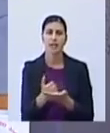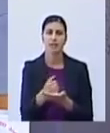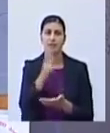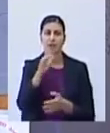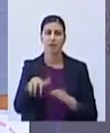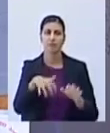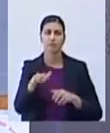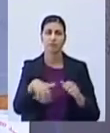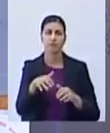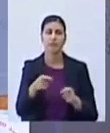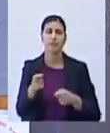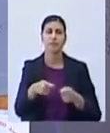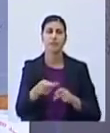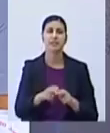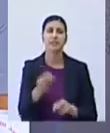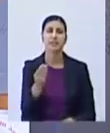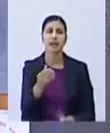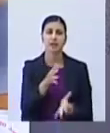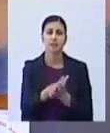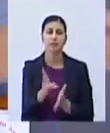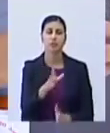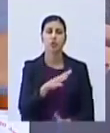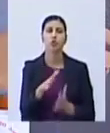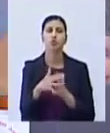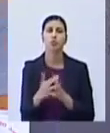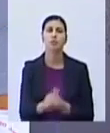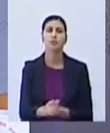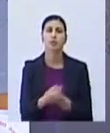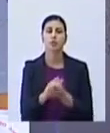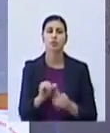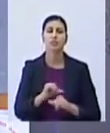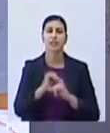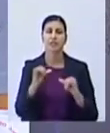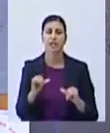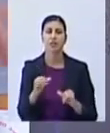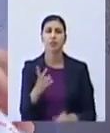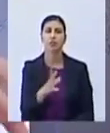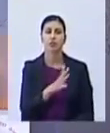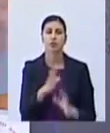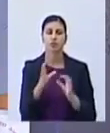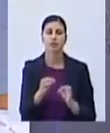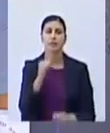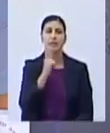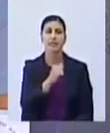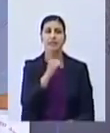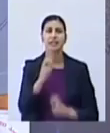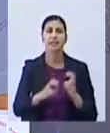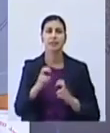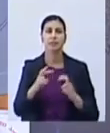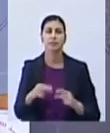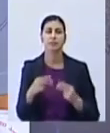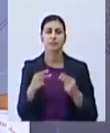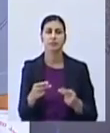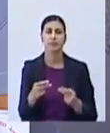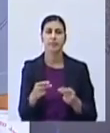სახით ბიზნესმენებისგან. ის თანხა უნდა მოხმარებულიყო ზუსტად იმ სოფლის მეურნეობის განვითარებას, უნდა მოხმარებულიყო ზუსტად იმ ხილის და გადამამუშავებელი